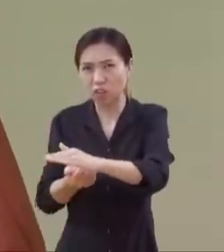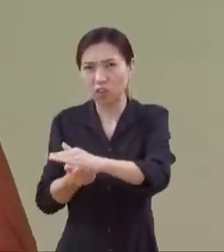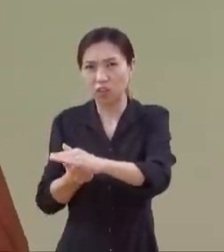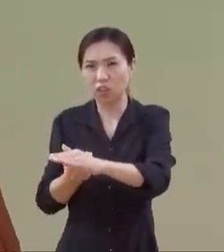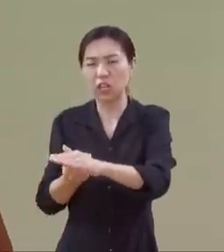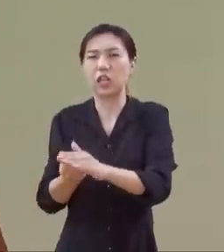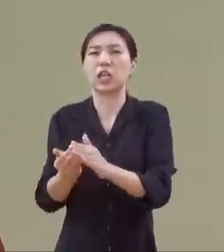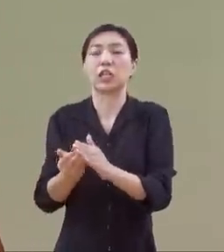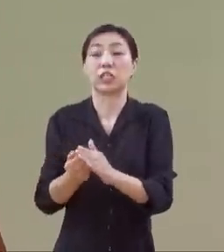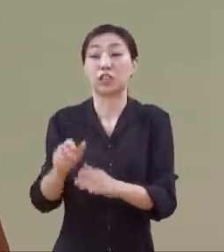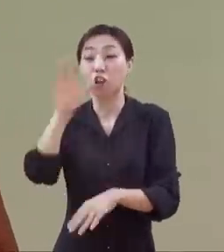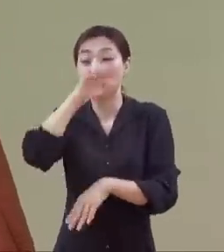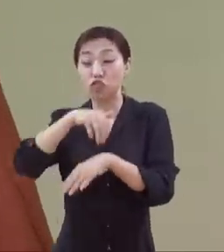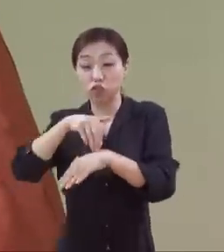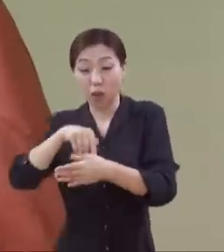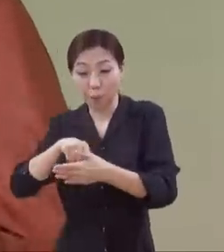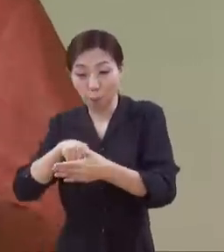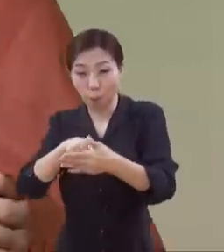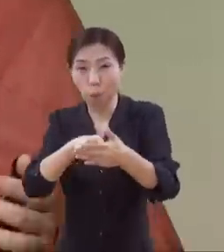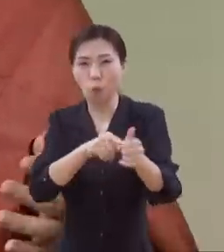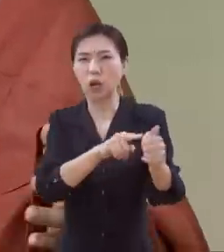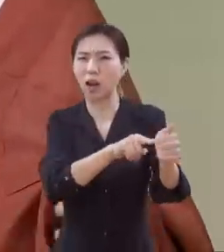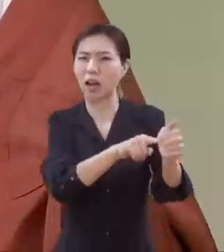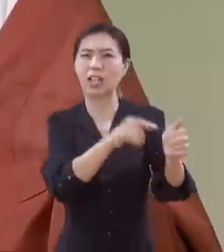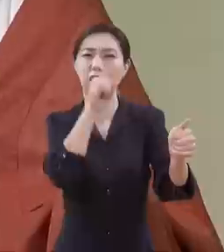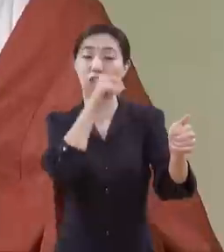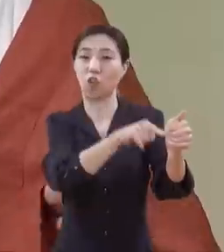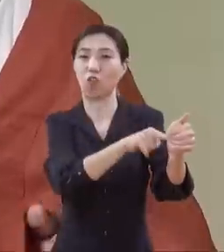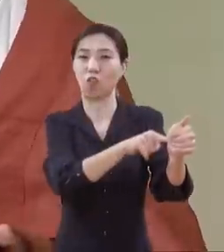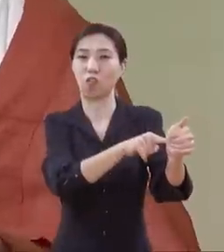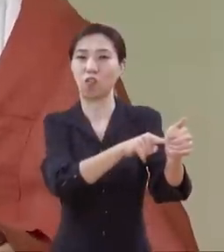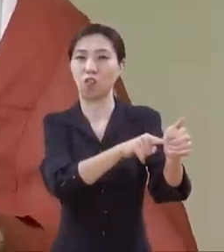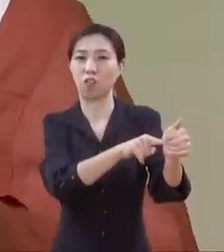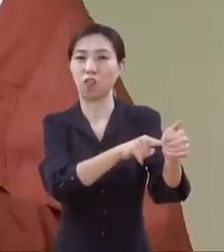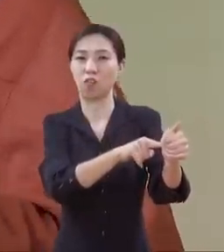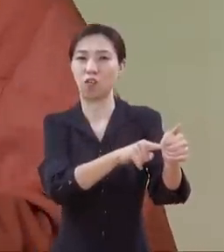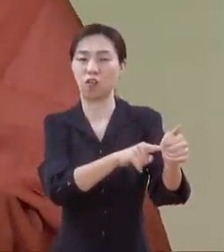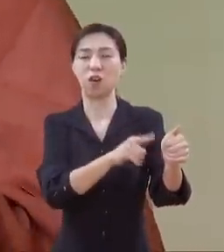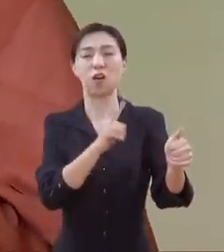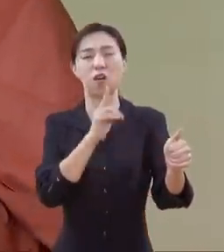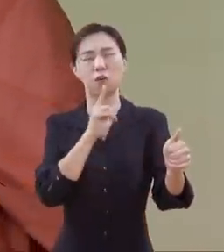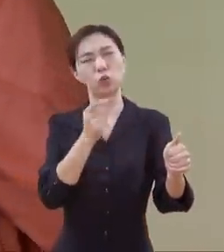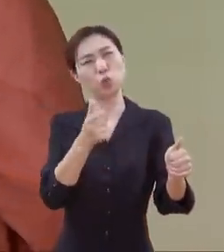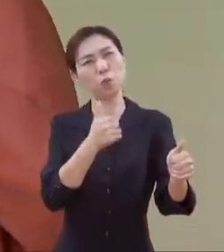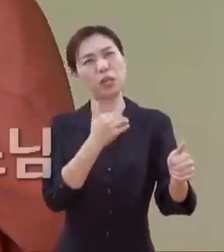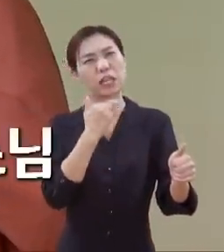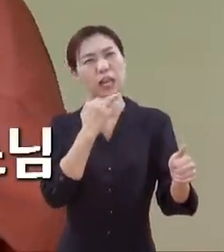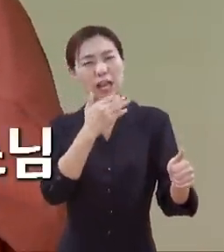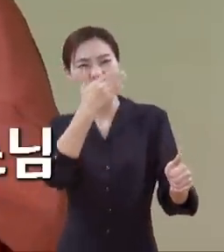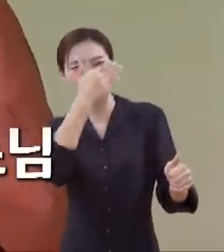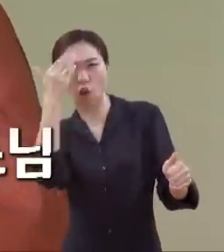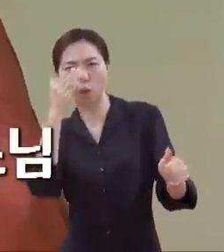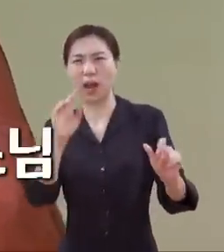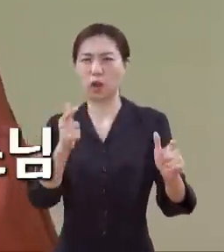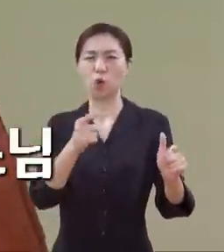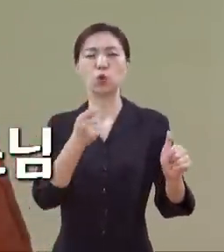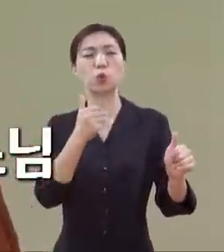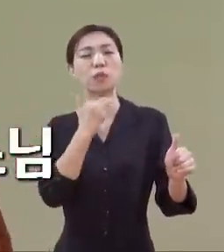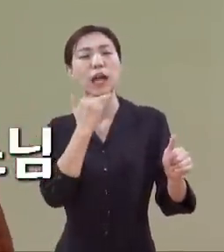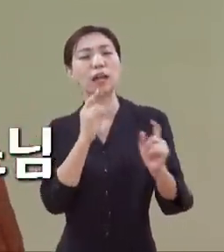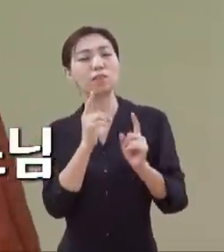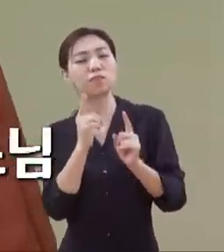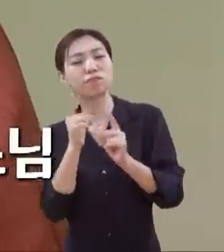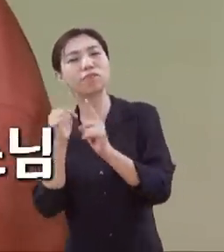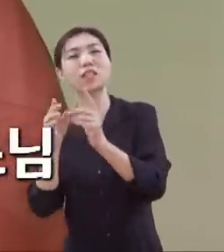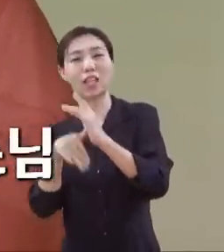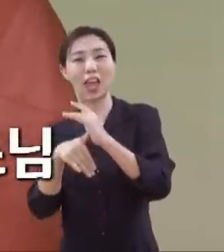늦은 나이에 출가를 하셨는데 이제 행자 생활을 열심히 하시기는 했는데 출가하기 전부터 좀